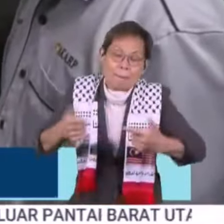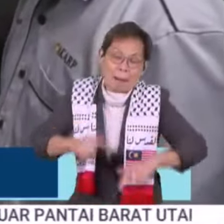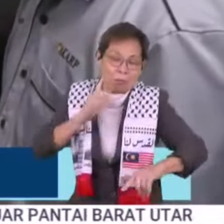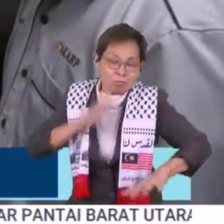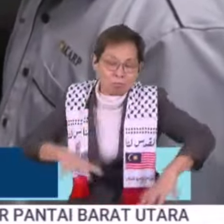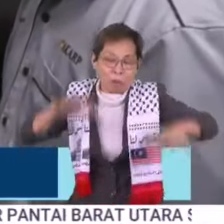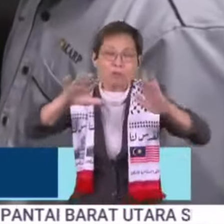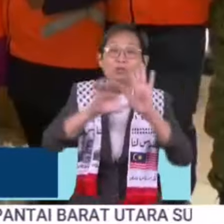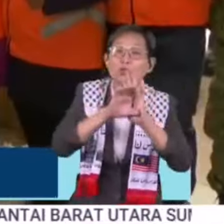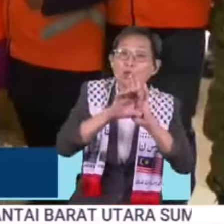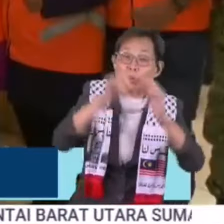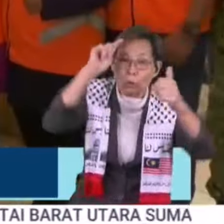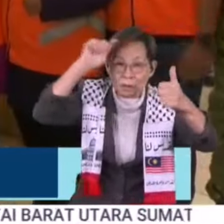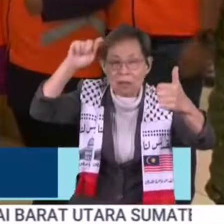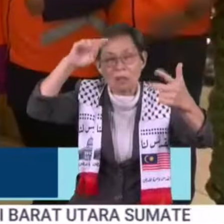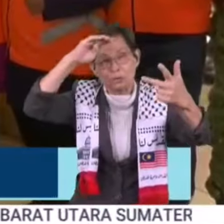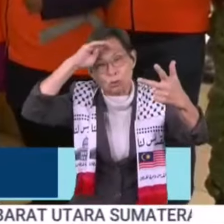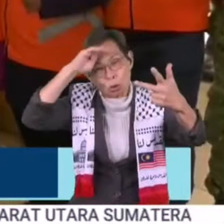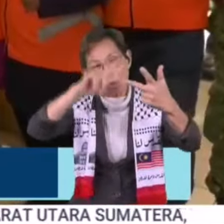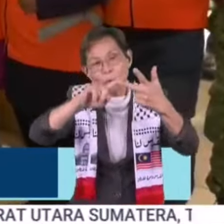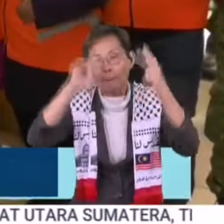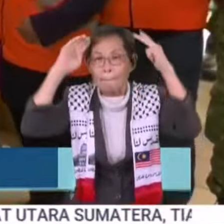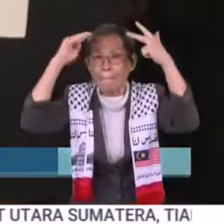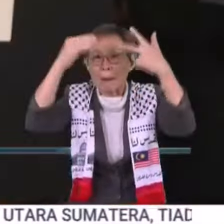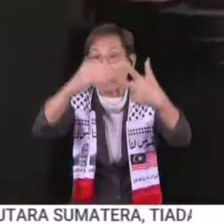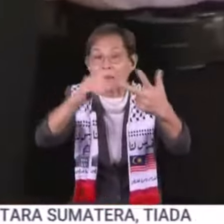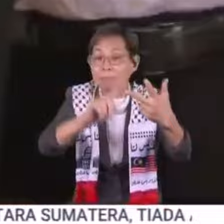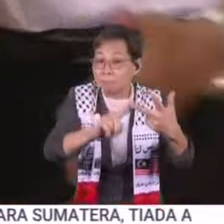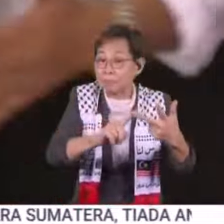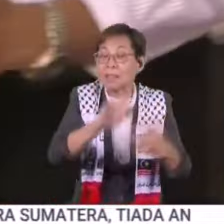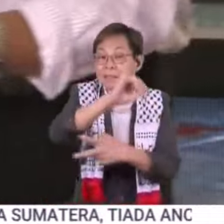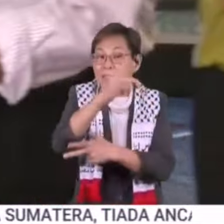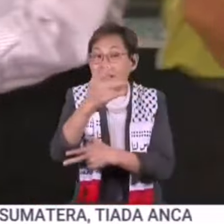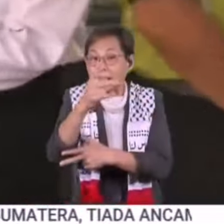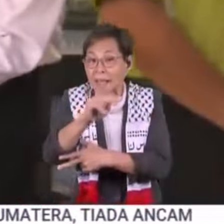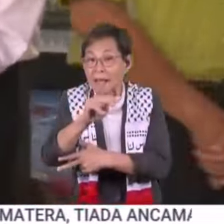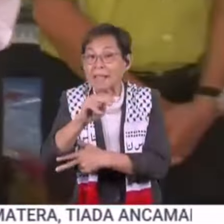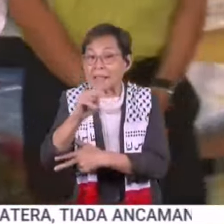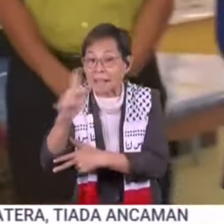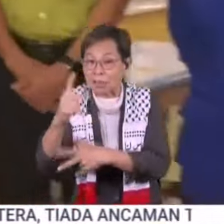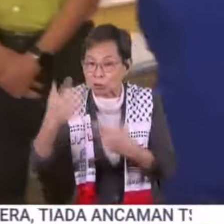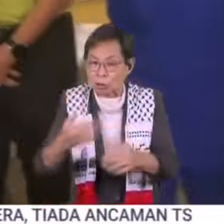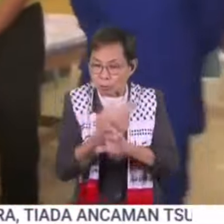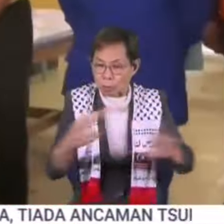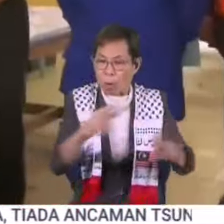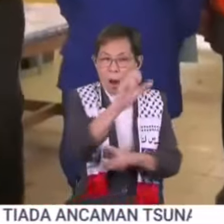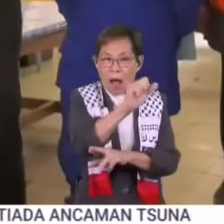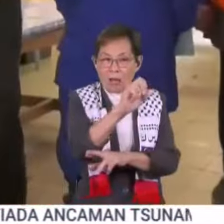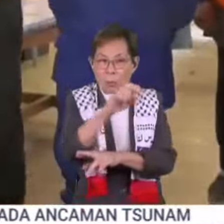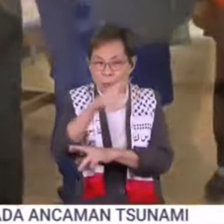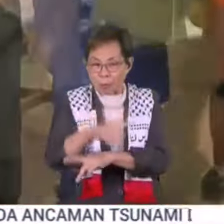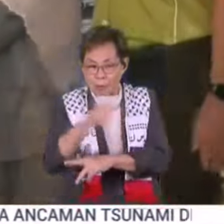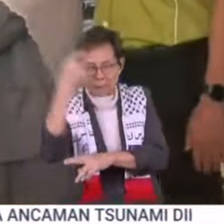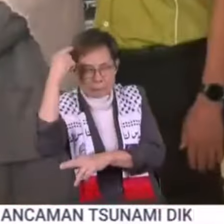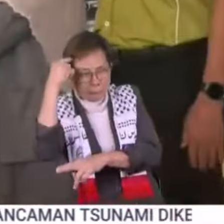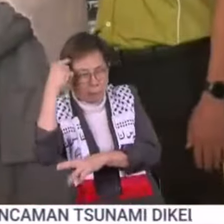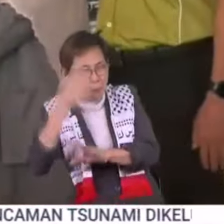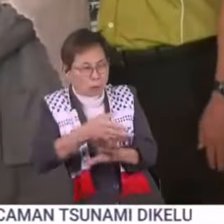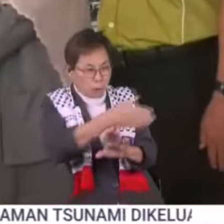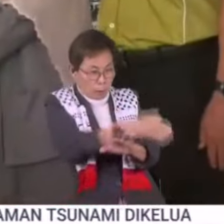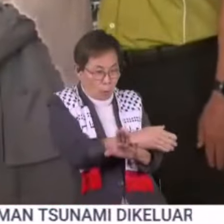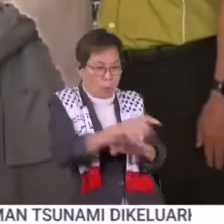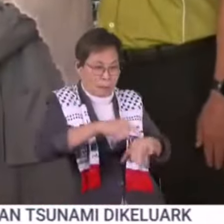banjir seperti Terengganu, Johor dan Pahang. Beliau berkata JKNK telah menyediakan SOP mengambil kira keadaan